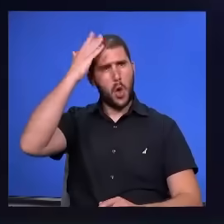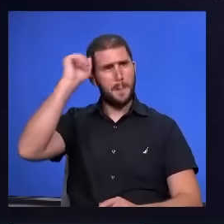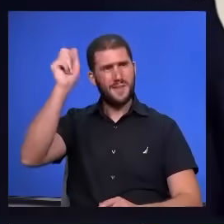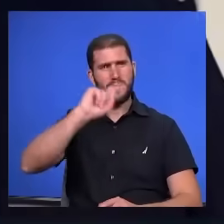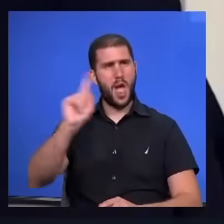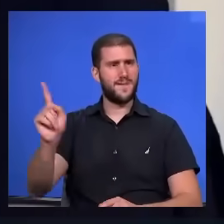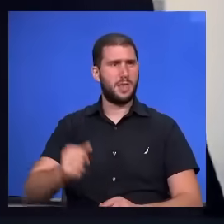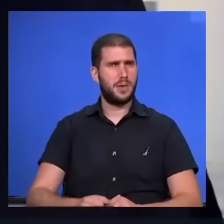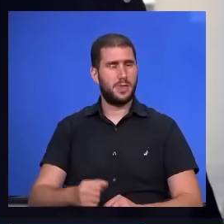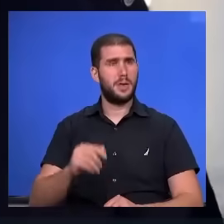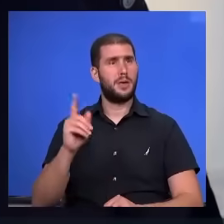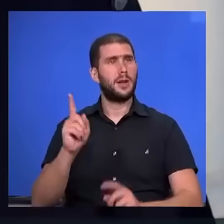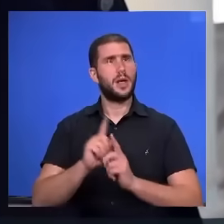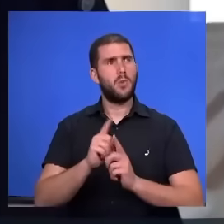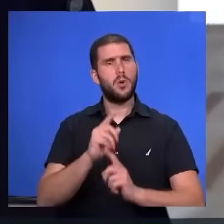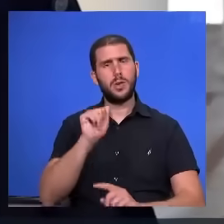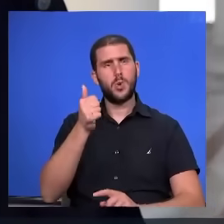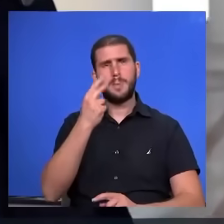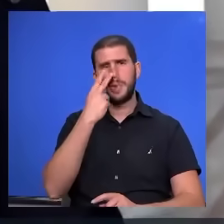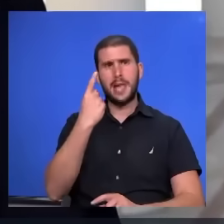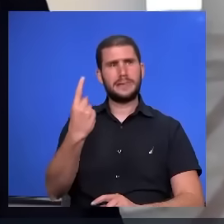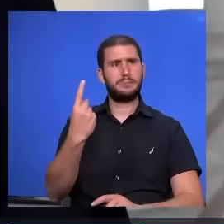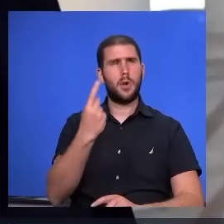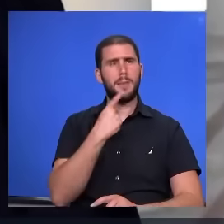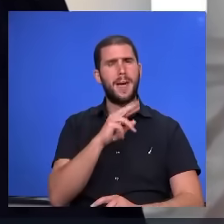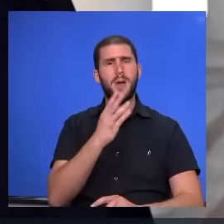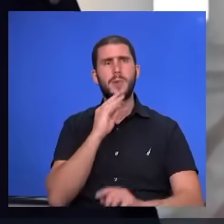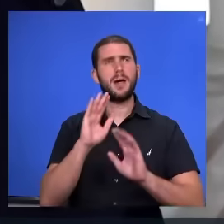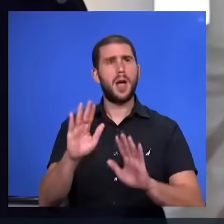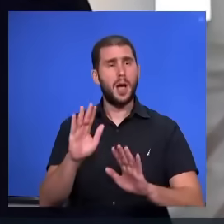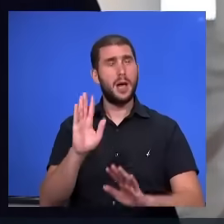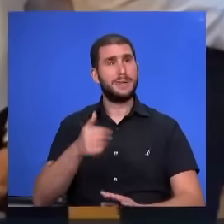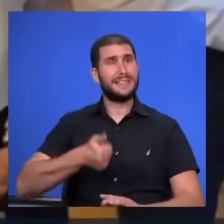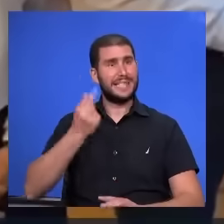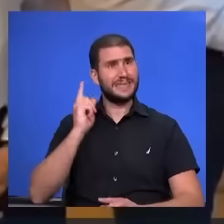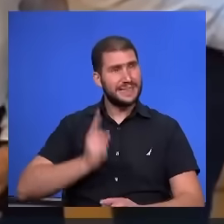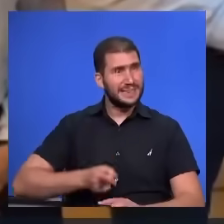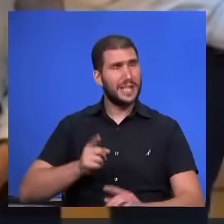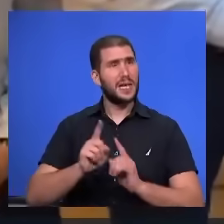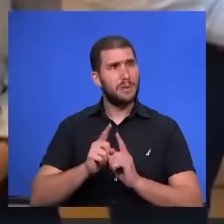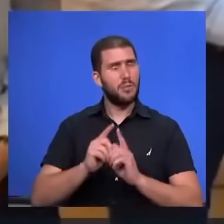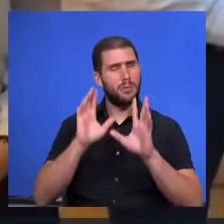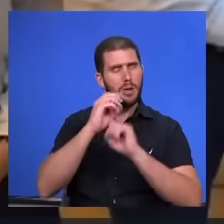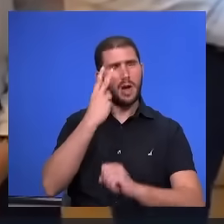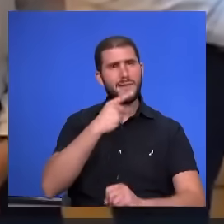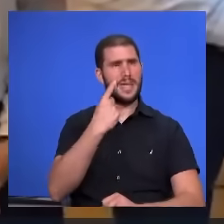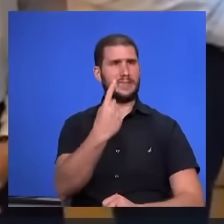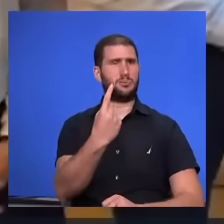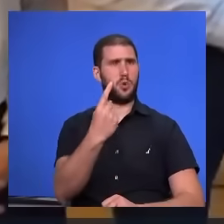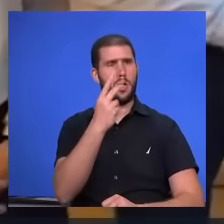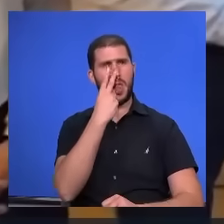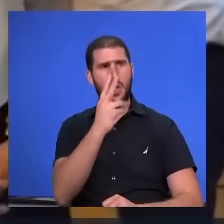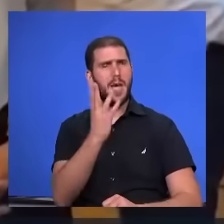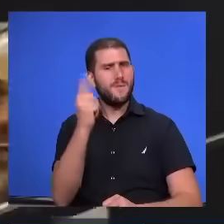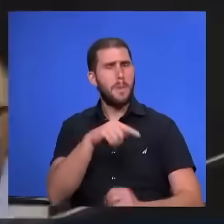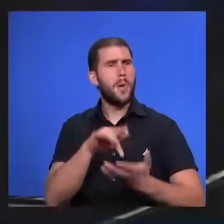גירו. טול קורה מבין עיניך, ככה אומרים האחים היהודים, נכון? אז אותו שר היה צריך לטול קורה מבין עיניו ולהסתכל